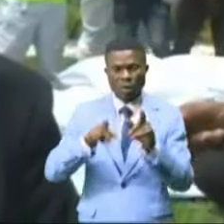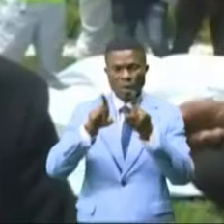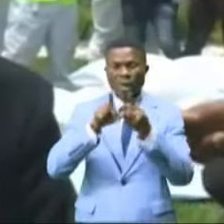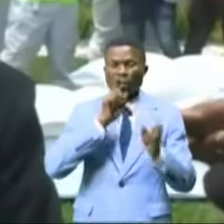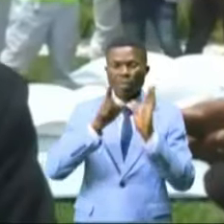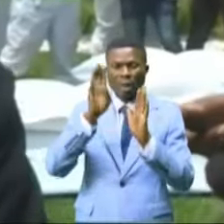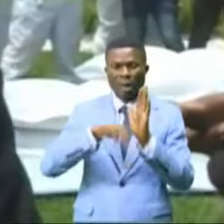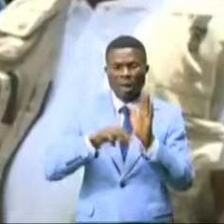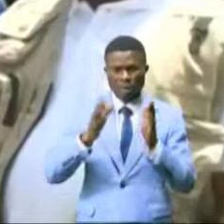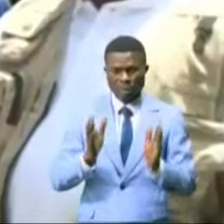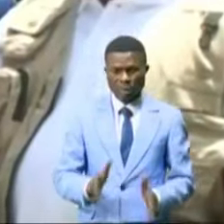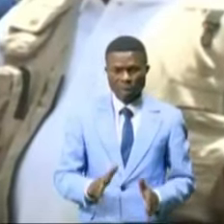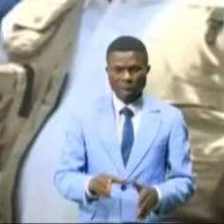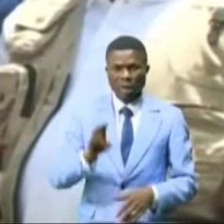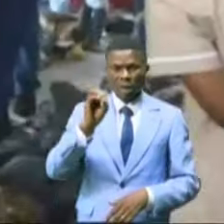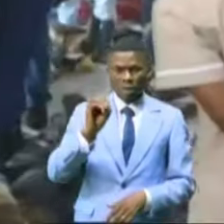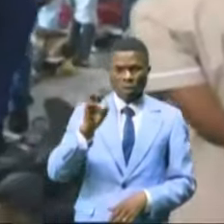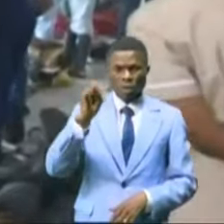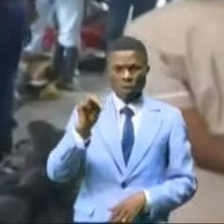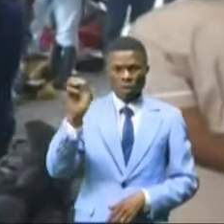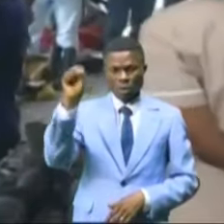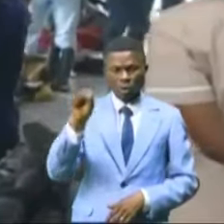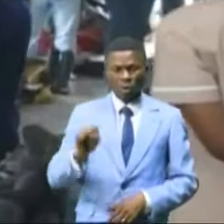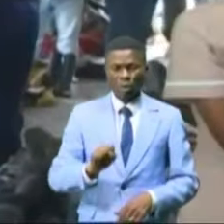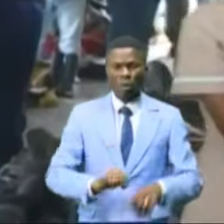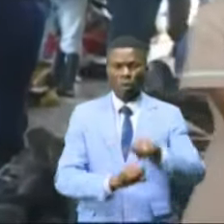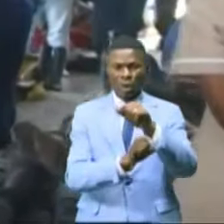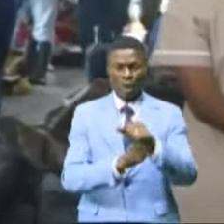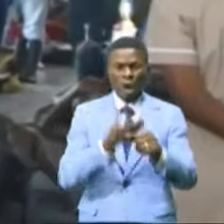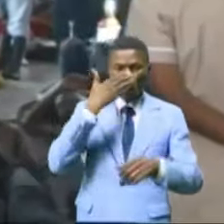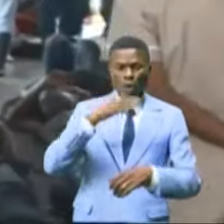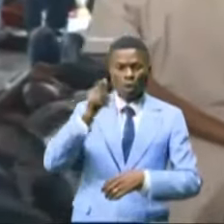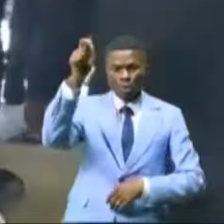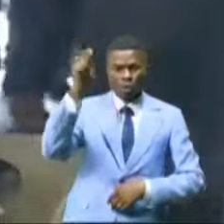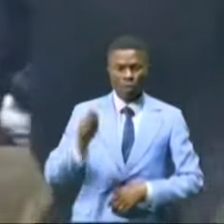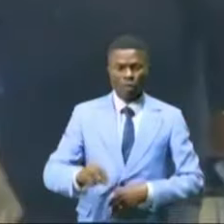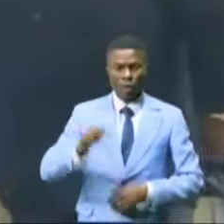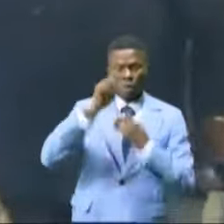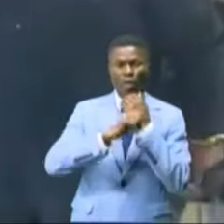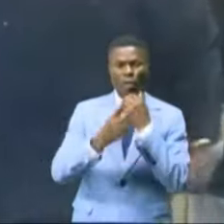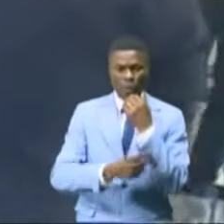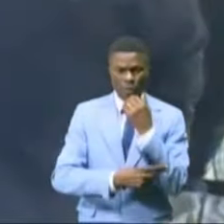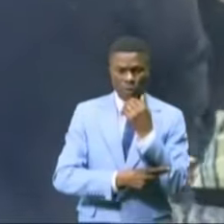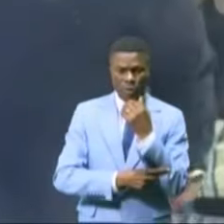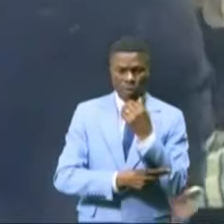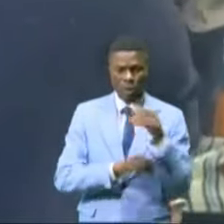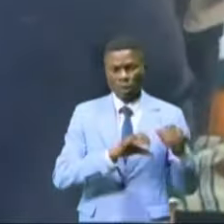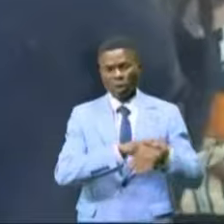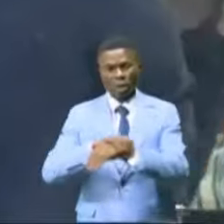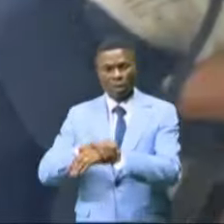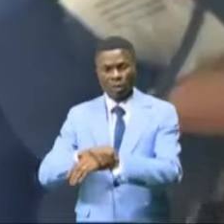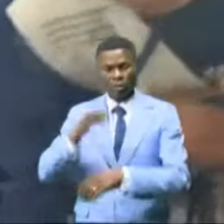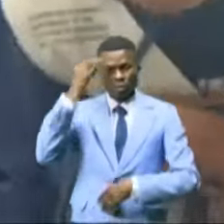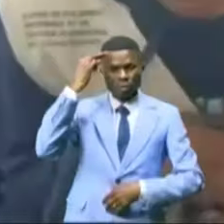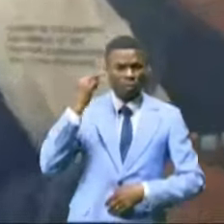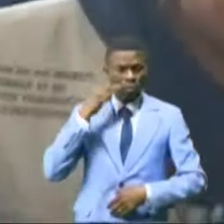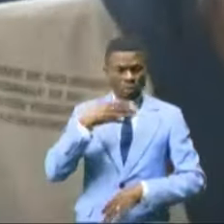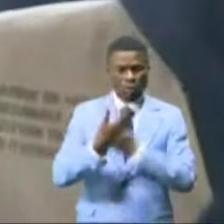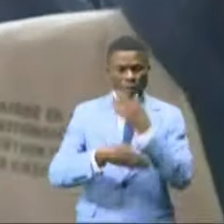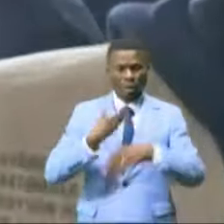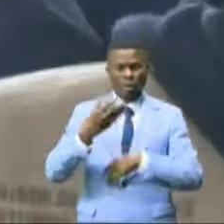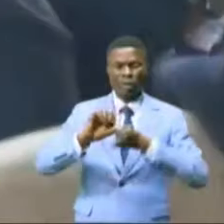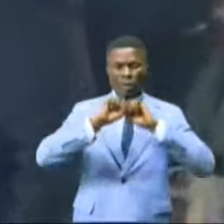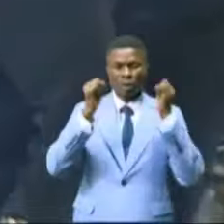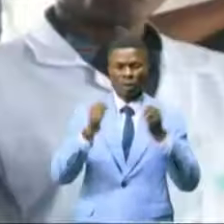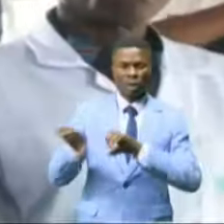parlementaire. L'OMS a accompagné cette délégation à l'hôpital militaire du Nord Kivu, conduite par les ministres des Affaires